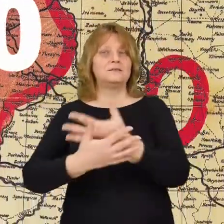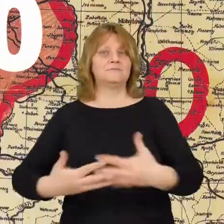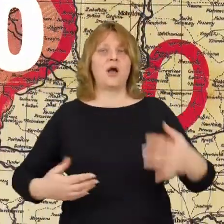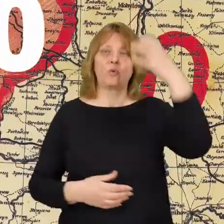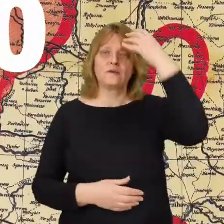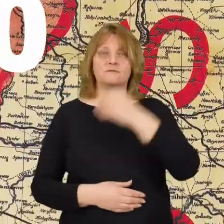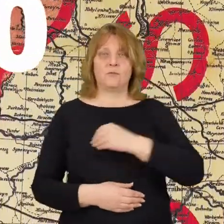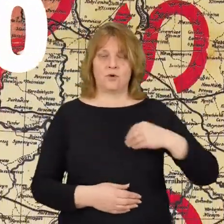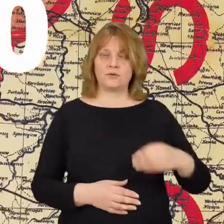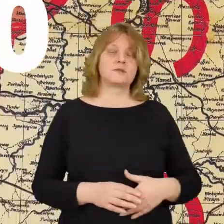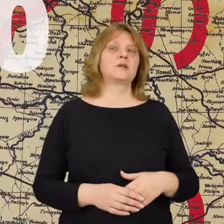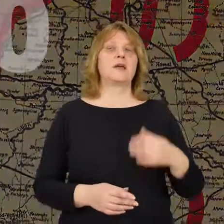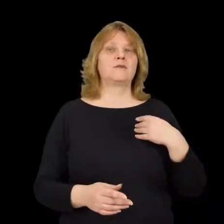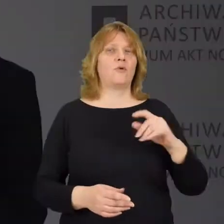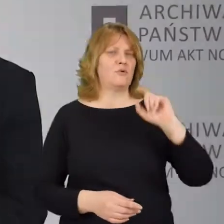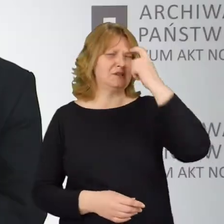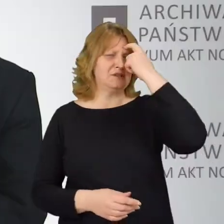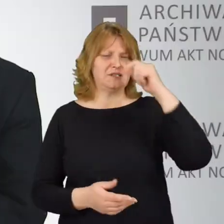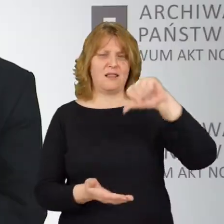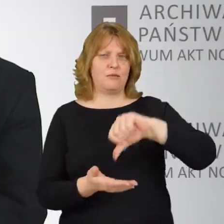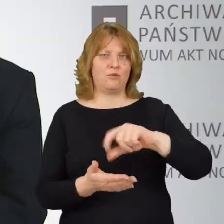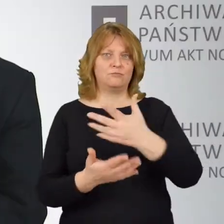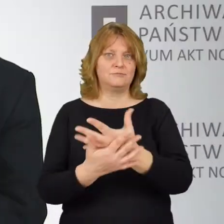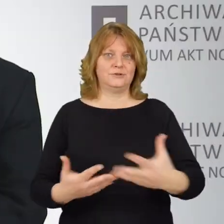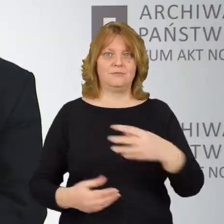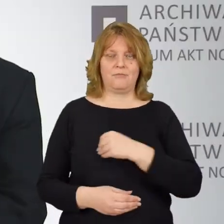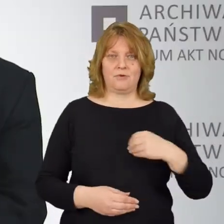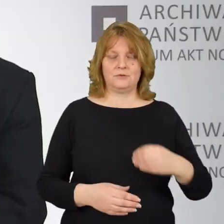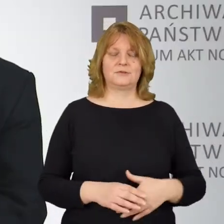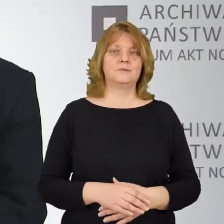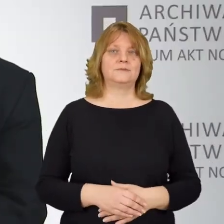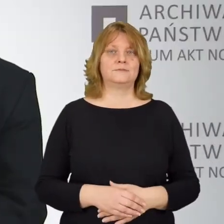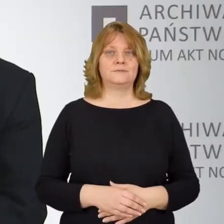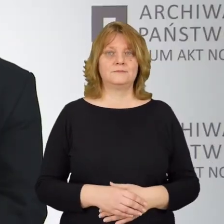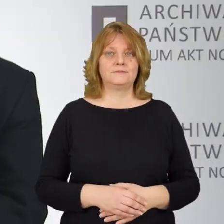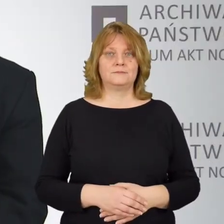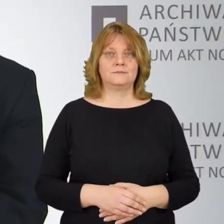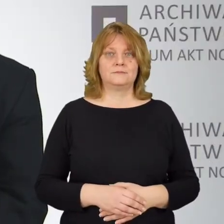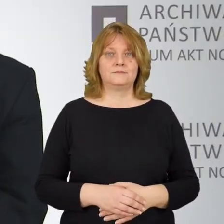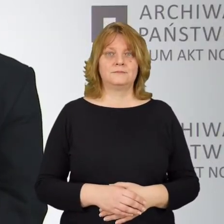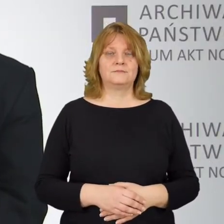Królestwa Polskiego, czyli do jądra etnicznych ziem polskich.